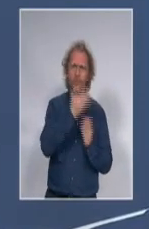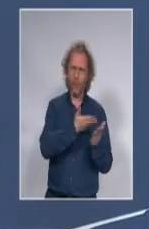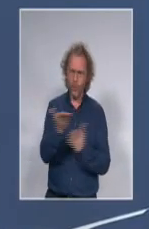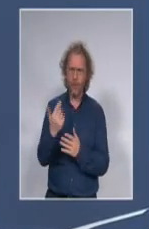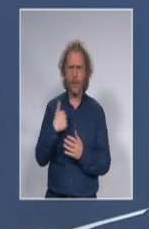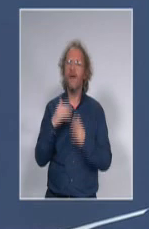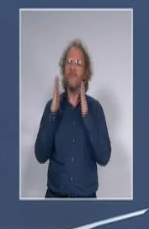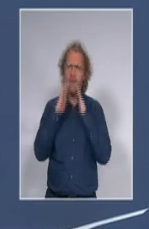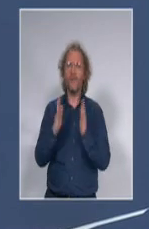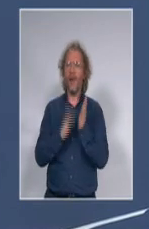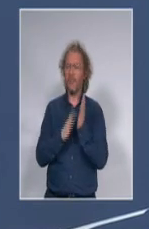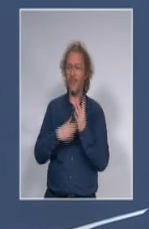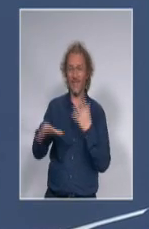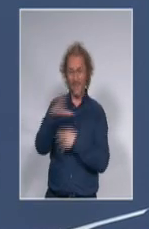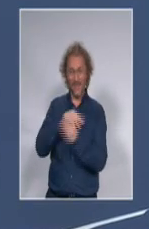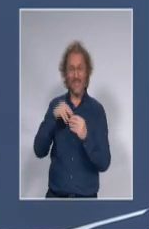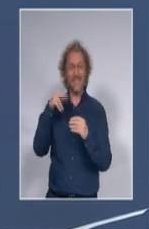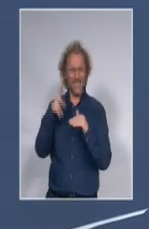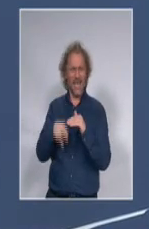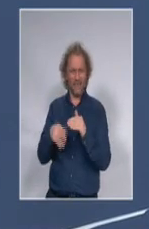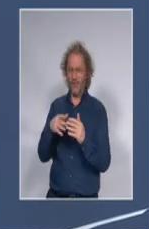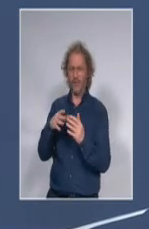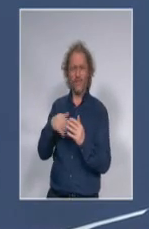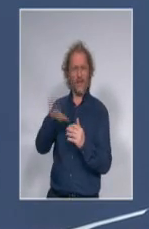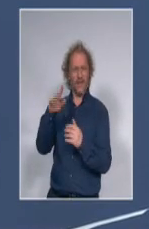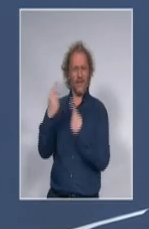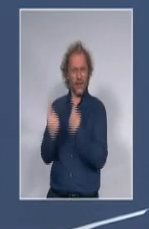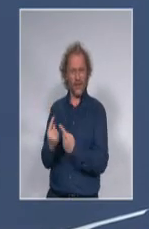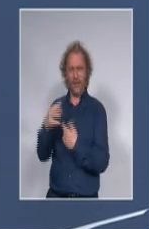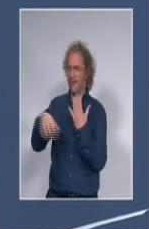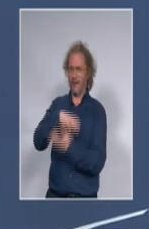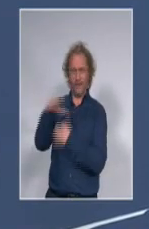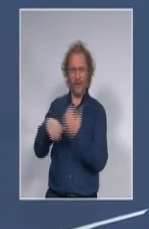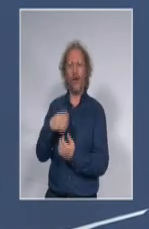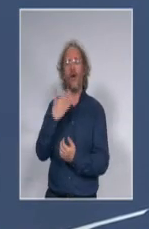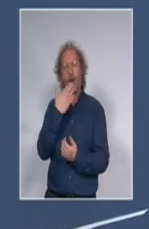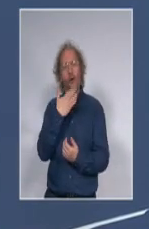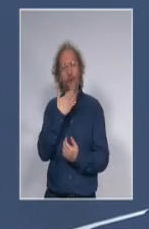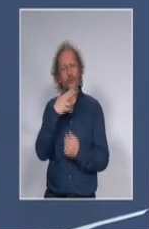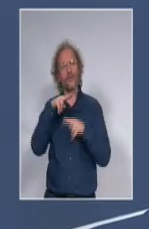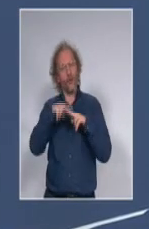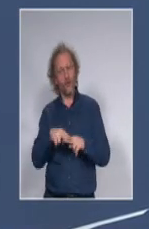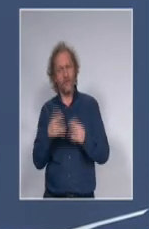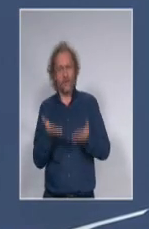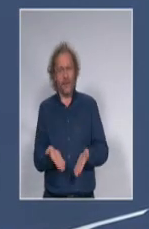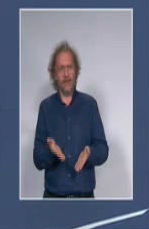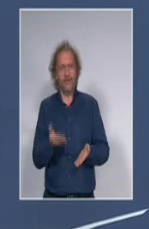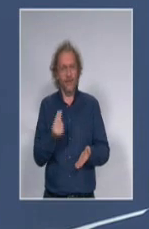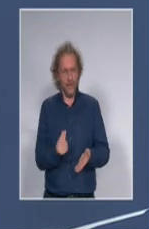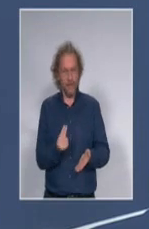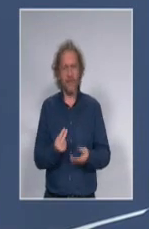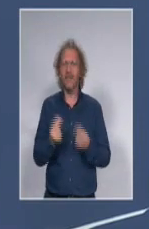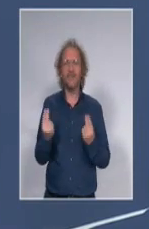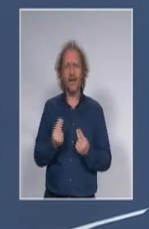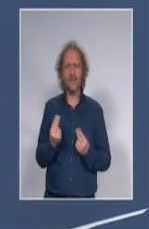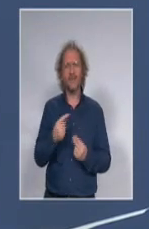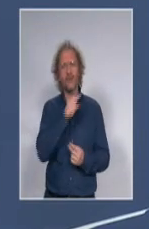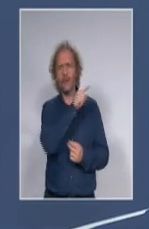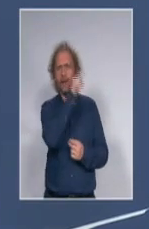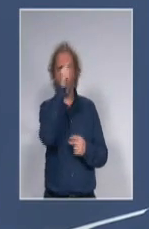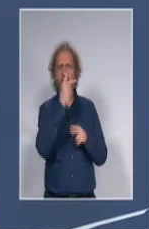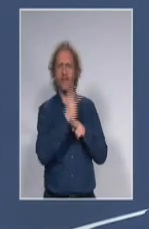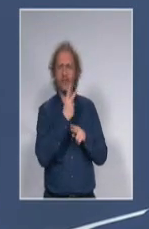Srbiji, jer je Srbija im pokazala gostoprimstvo kada im neke od zemalja više to gostoprimstvo nisu